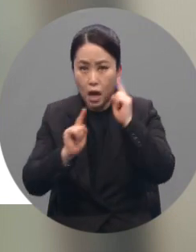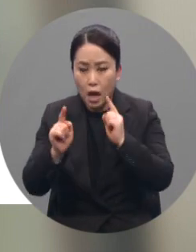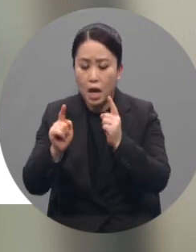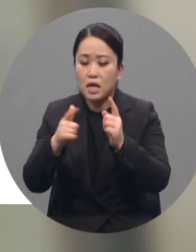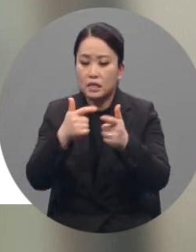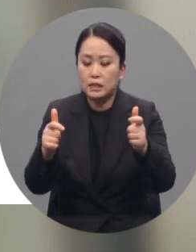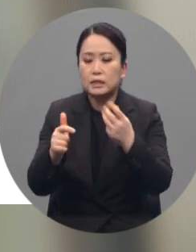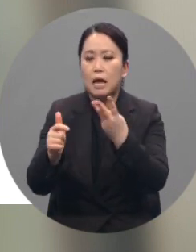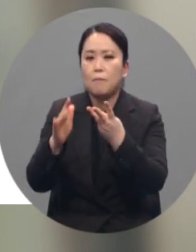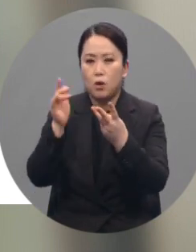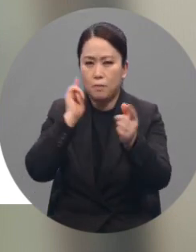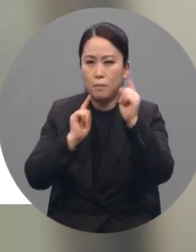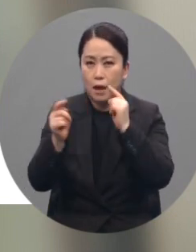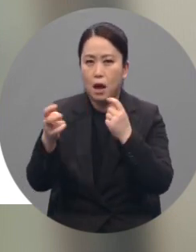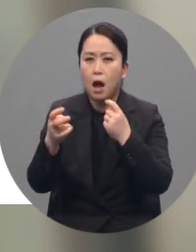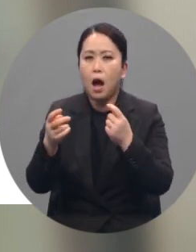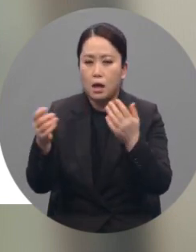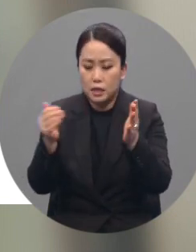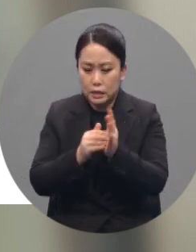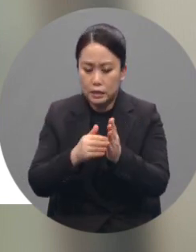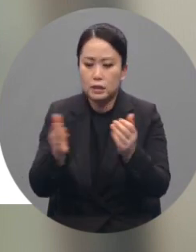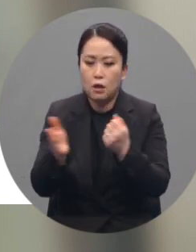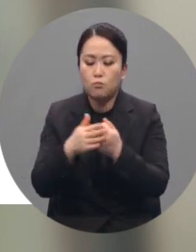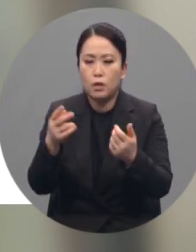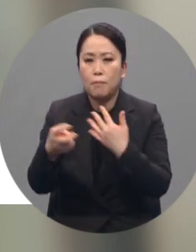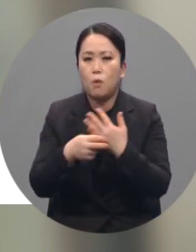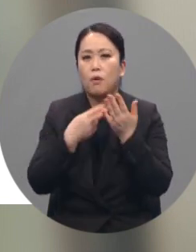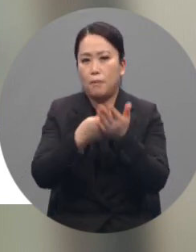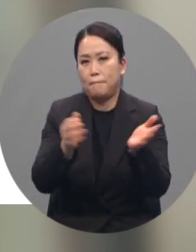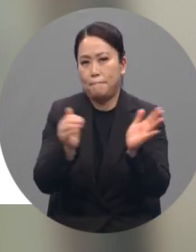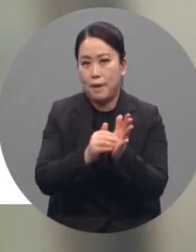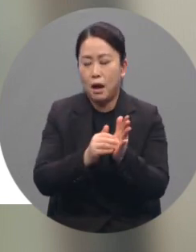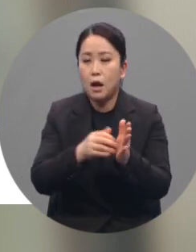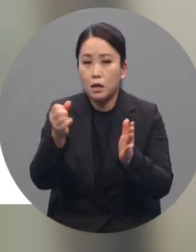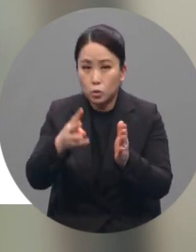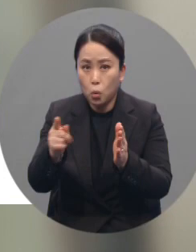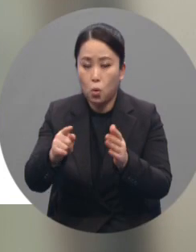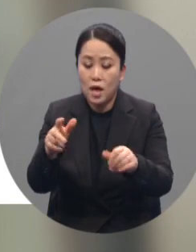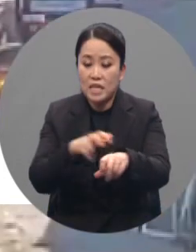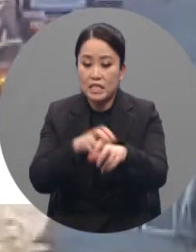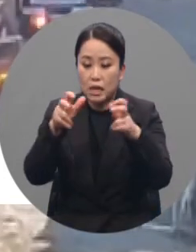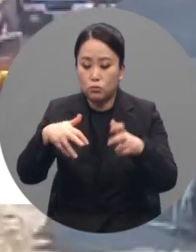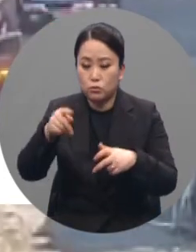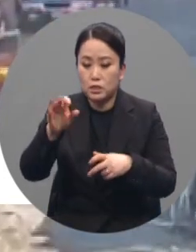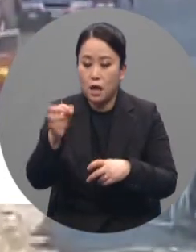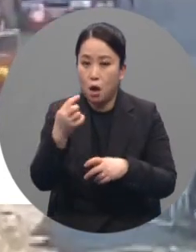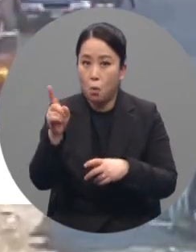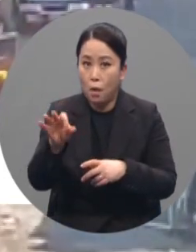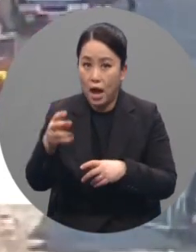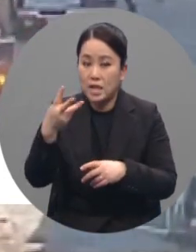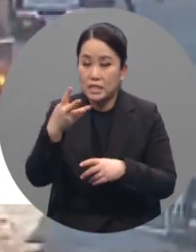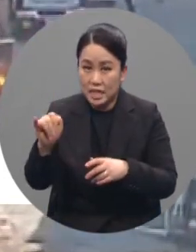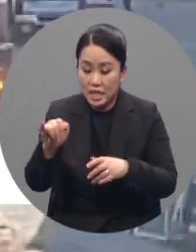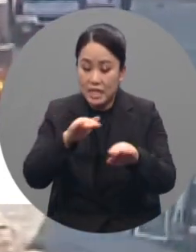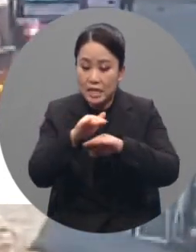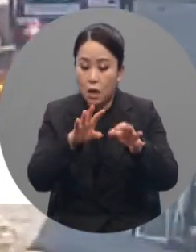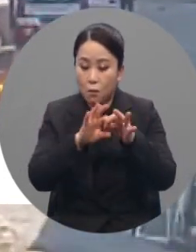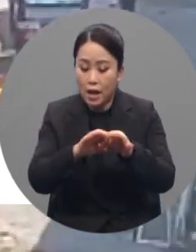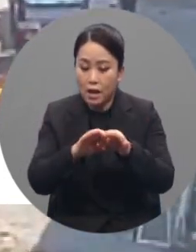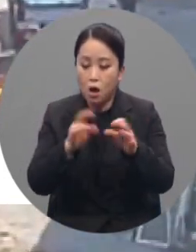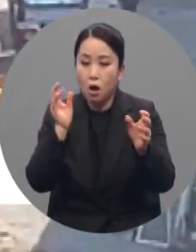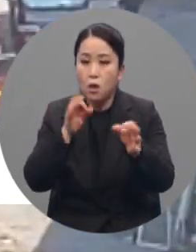입고 병원으로 옮겨졌습니다 또 오후 2시 반쯤에 기장군 참 광 위에 한 차량 선택 업체에서도 불이나